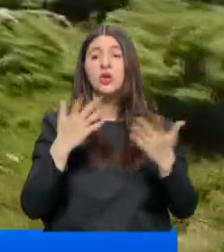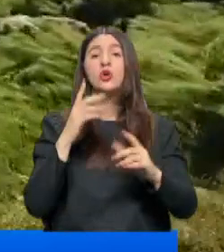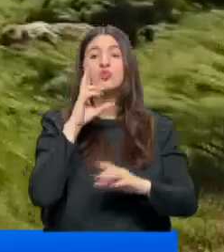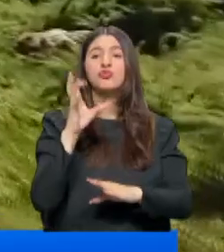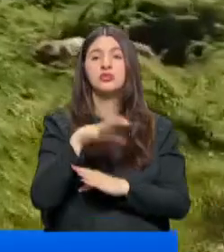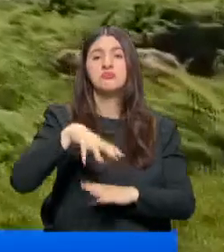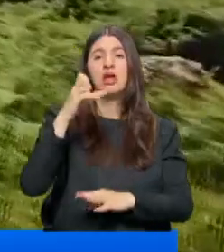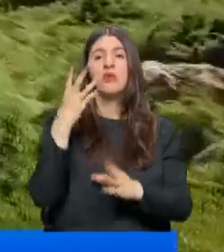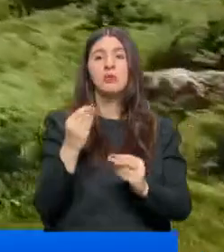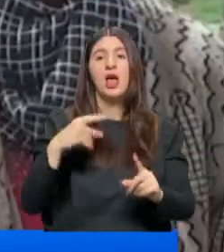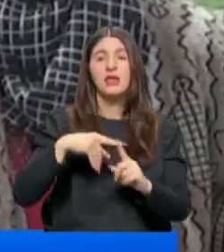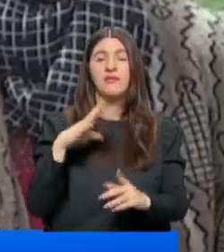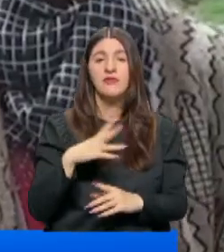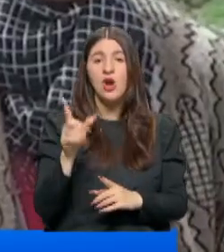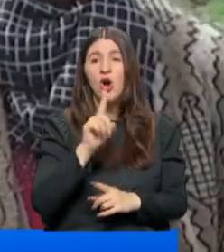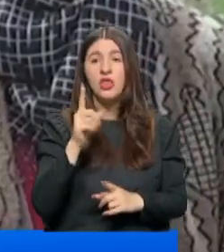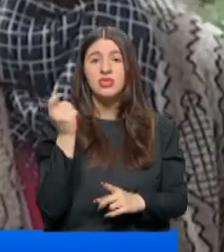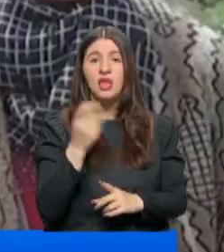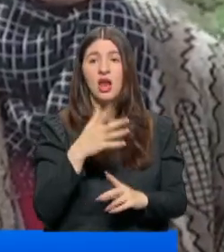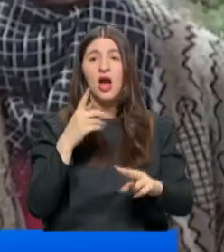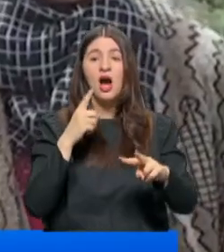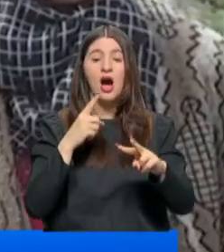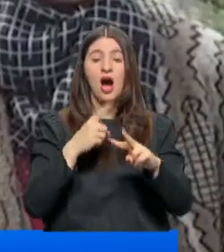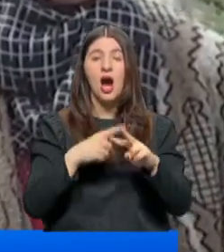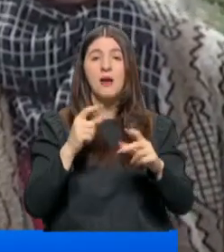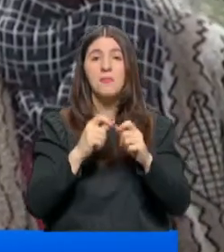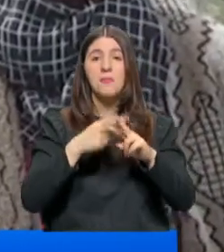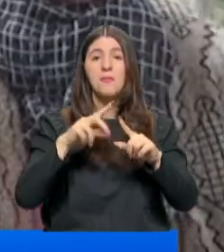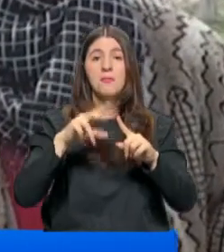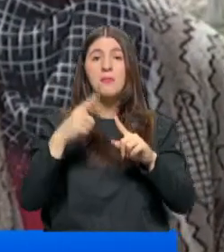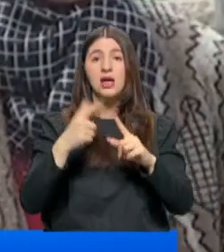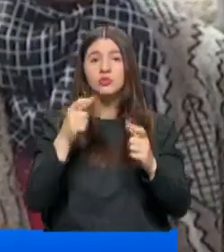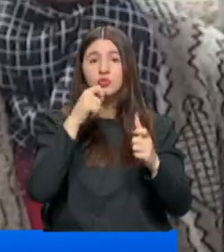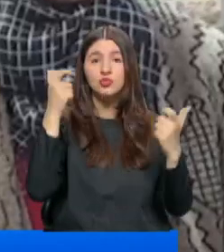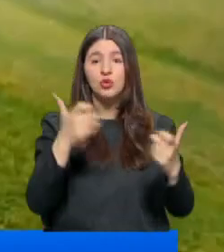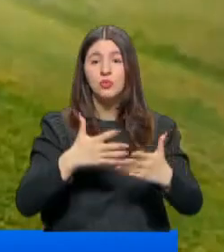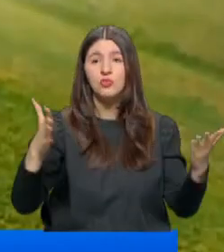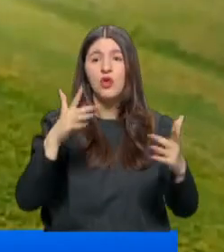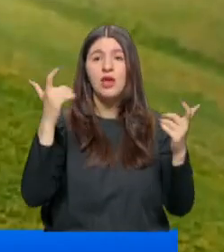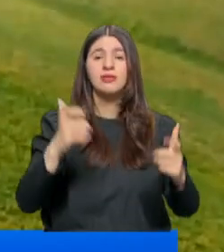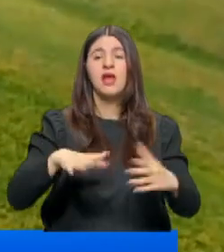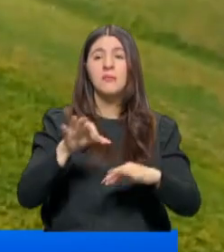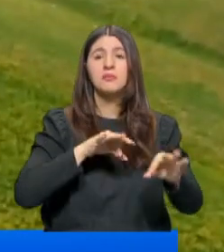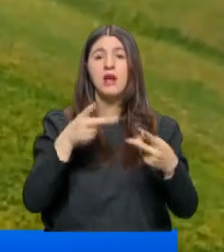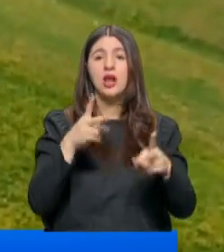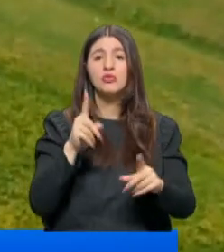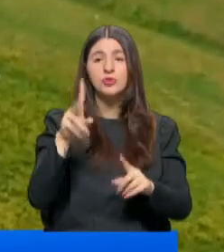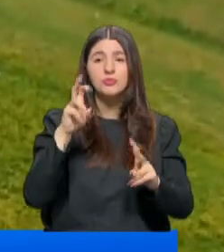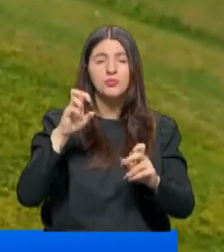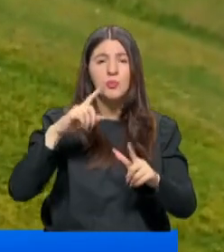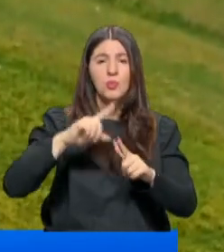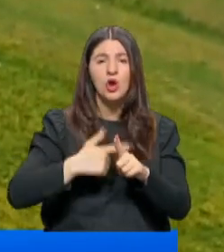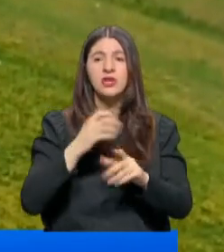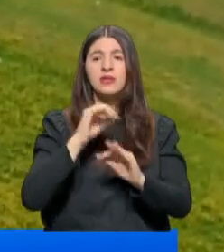merkezi haline gelmesi hedefleniyor. 10 tane Avant büyüklüğündeki alan imara açılıyor. Söz konusu proje hakkında detaylı